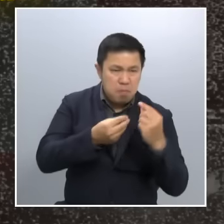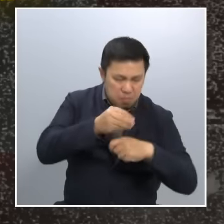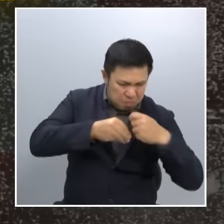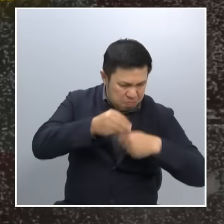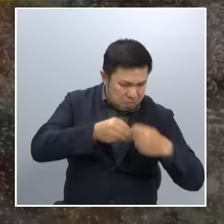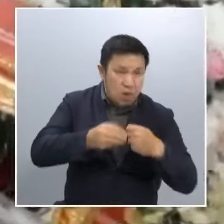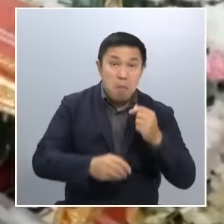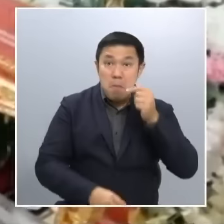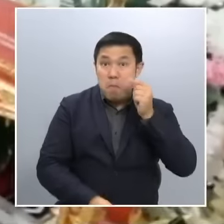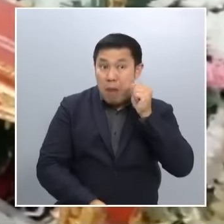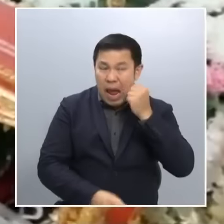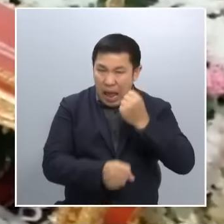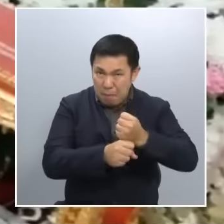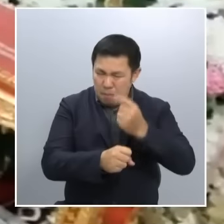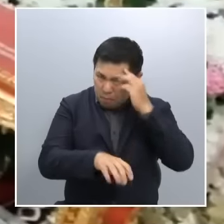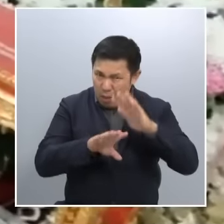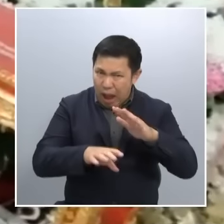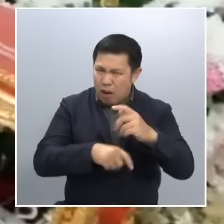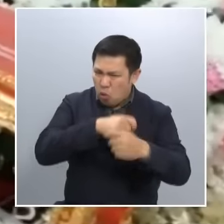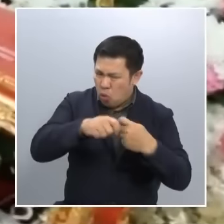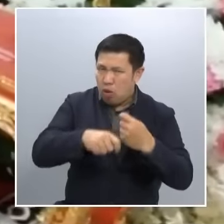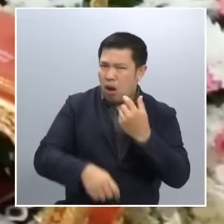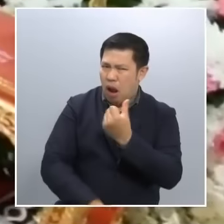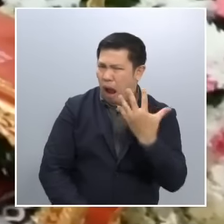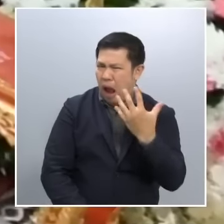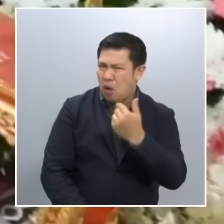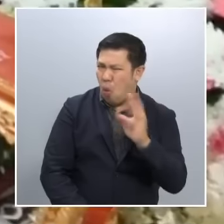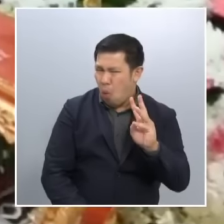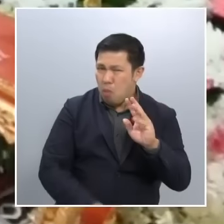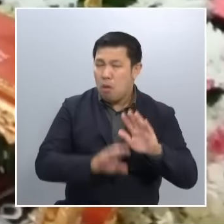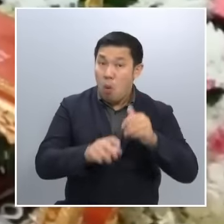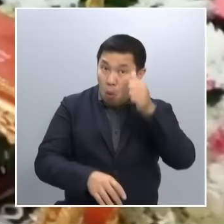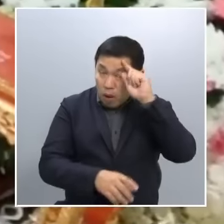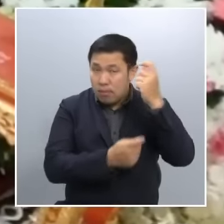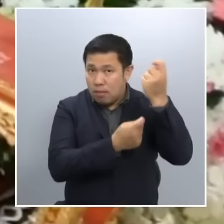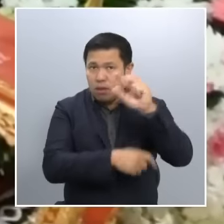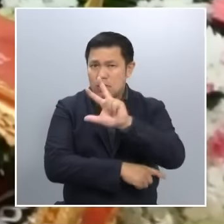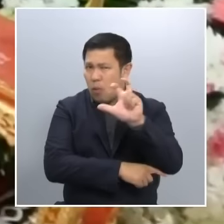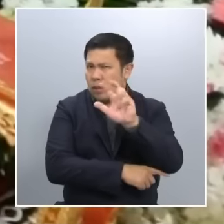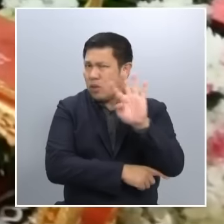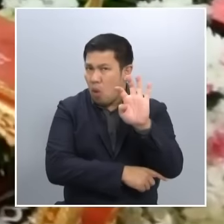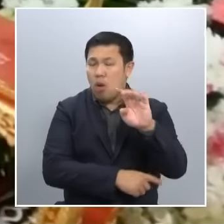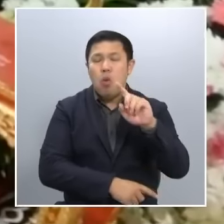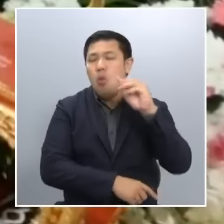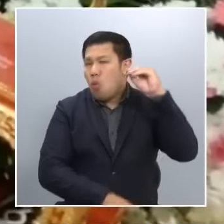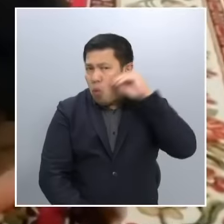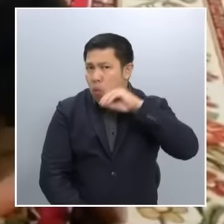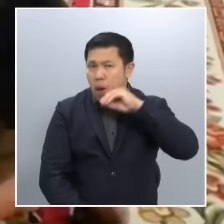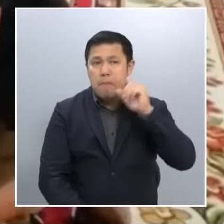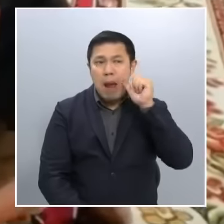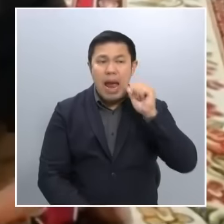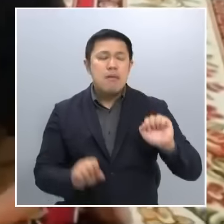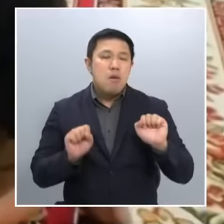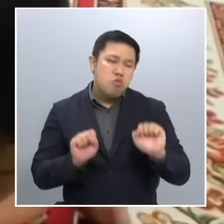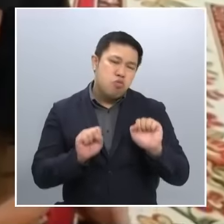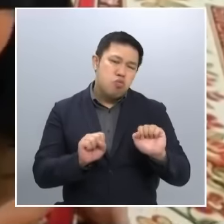วันหนึ่งแม่จะทำได้ประมาณ 5-6 ถุงรายได้อยู่ที่วันละ 300-400 บาททุกๆวันแม่จะขี่มอเตอร์ไซค์ไปที่